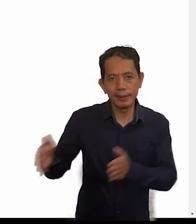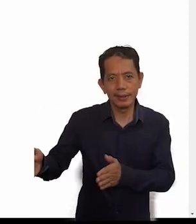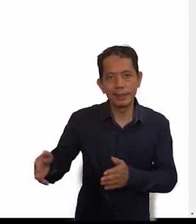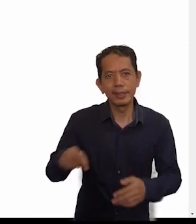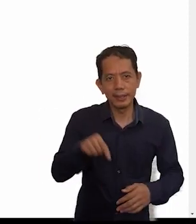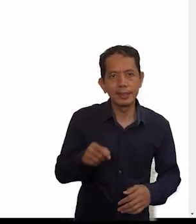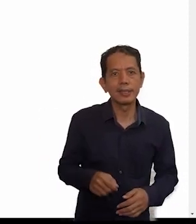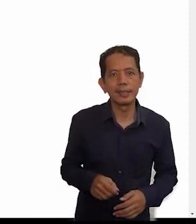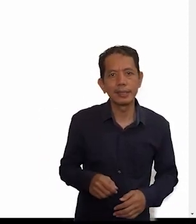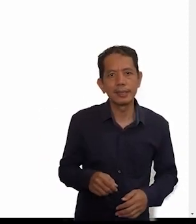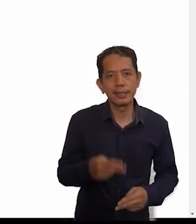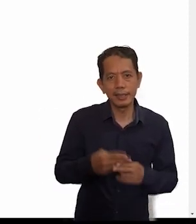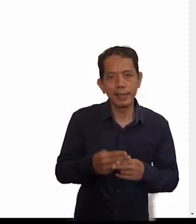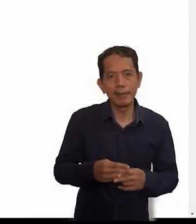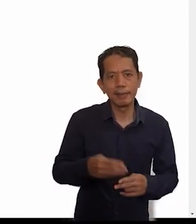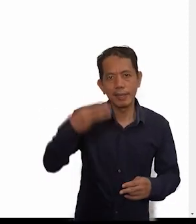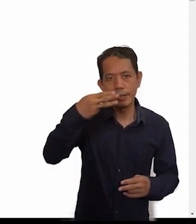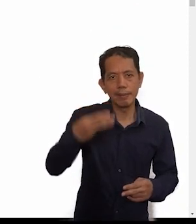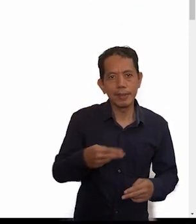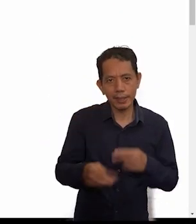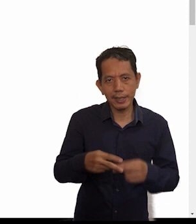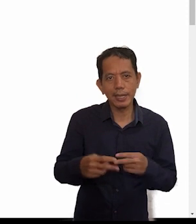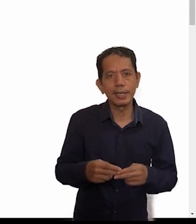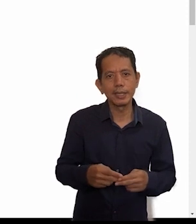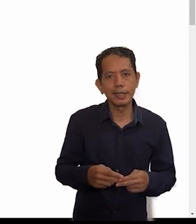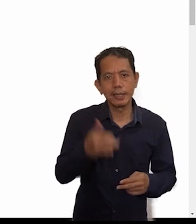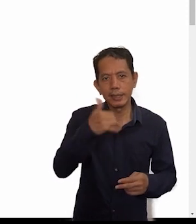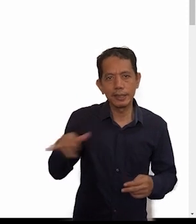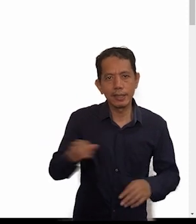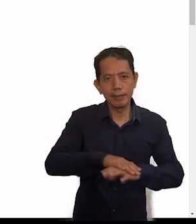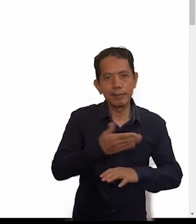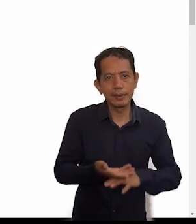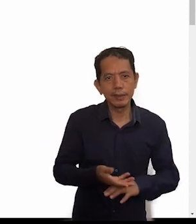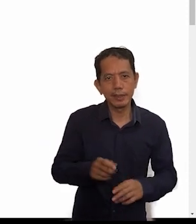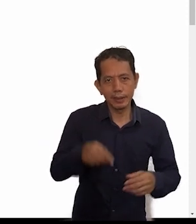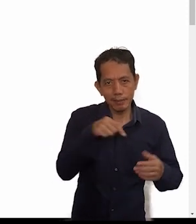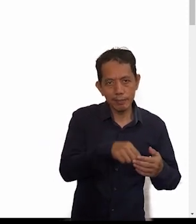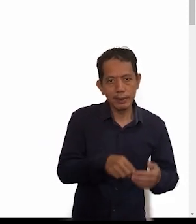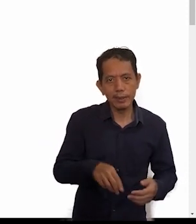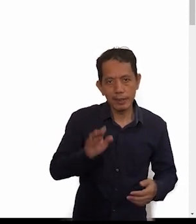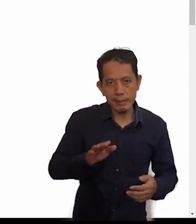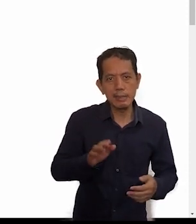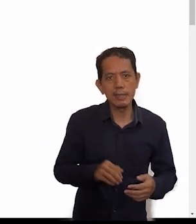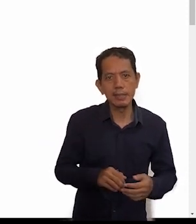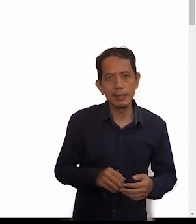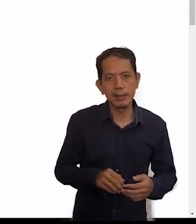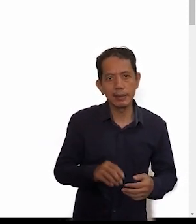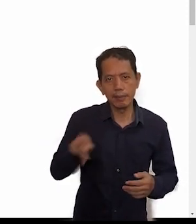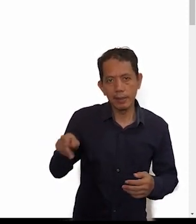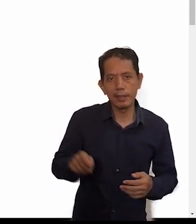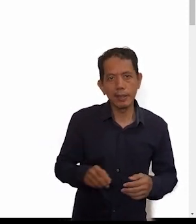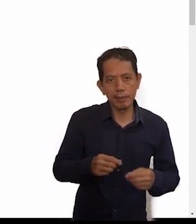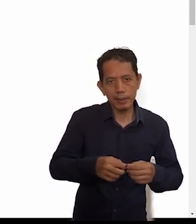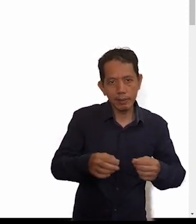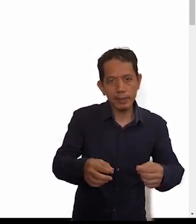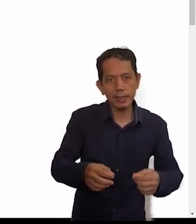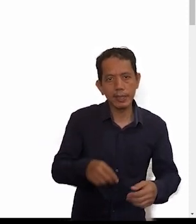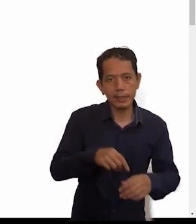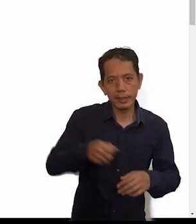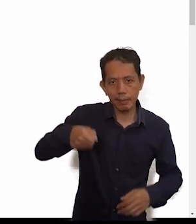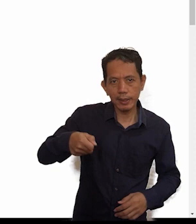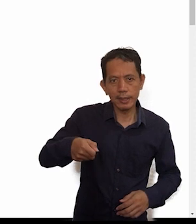Dan berikut ini nama email rekan-rekan yang bisa diinputkan nanti pada pendaftaran